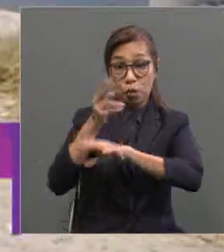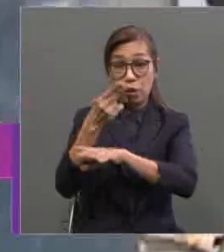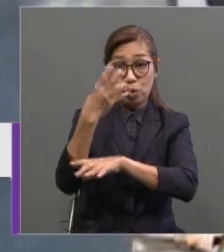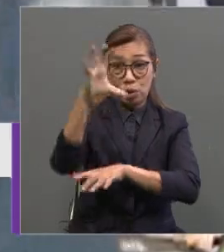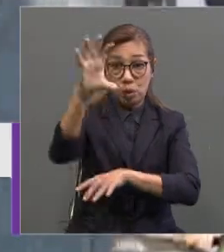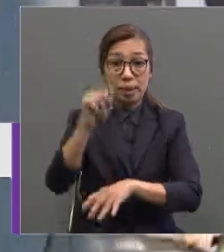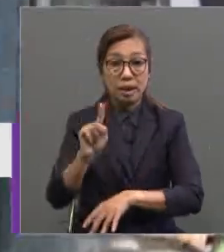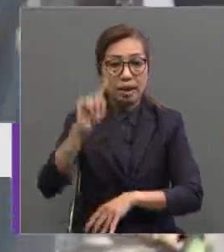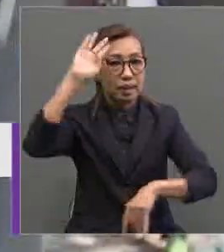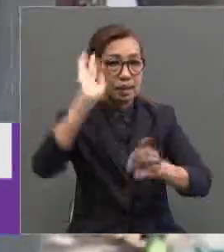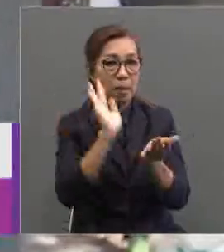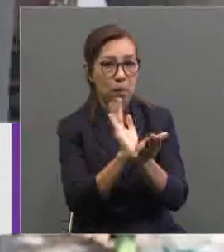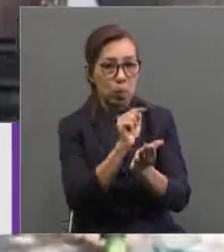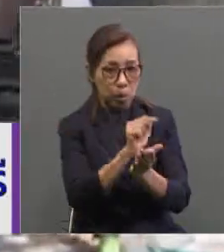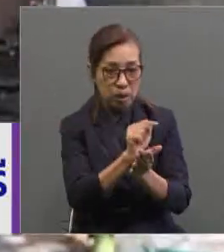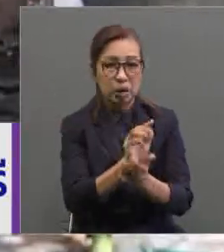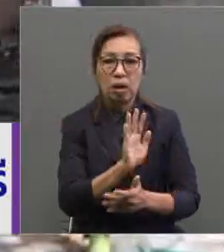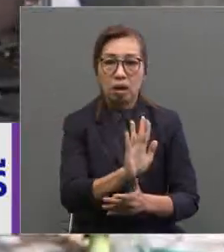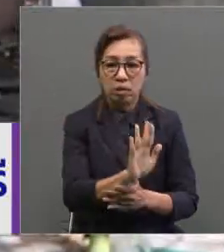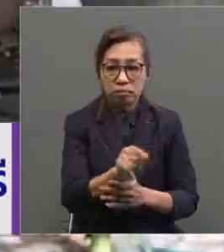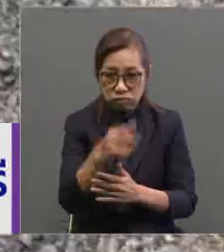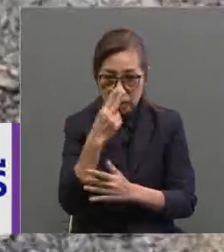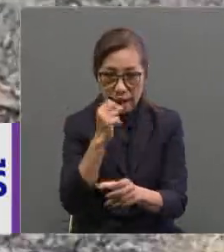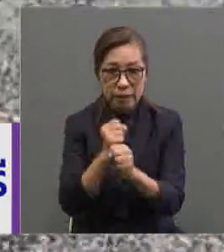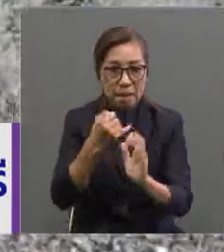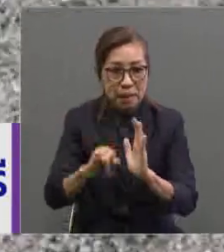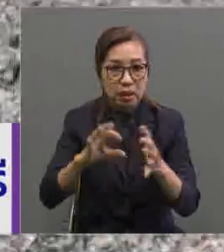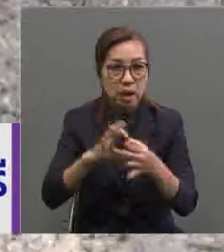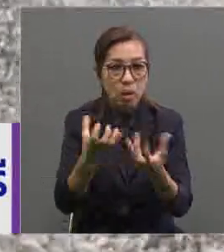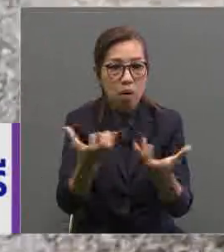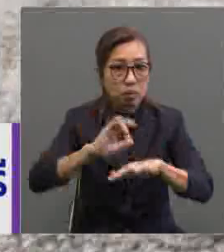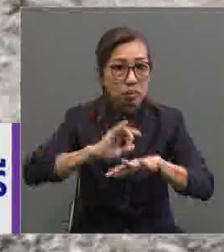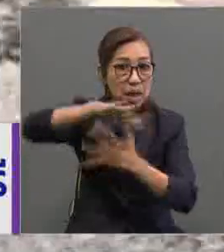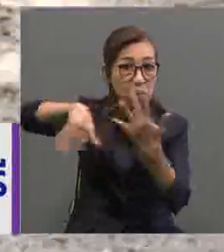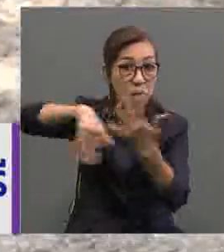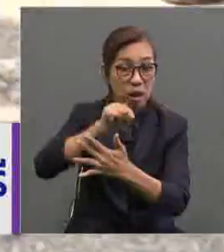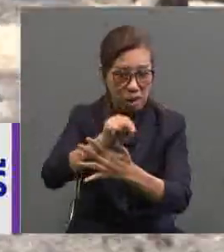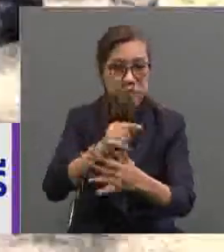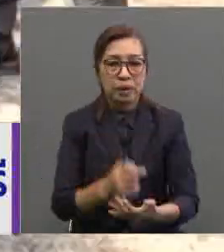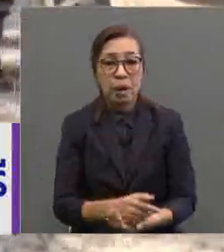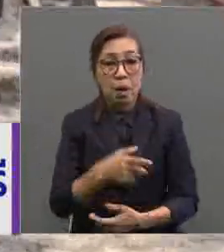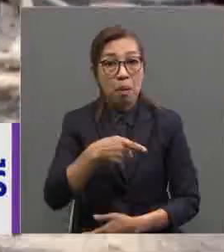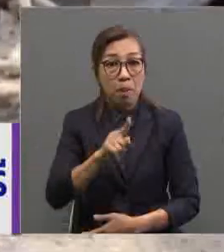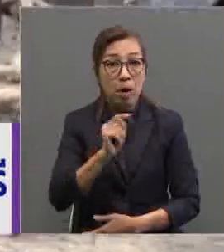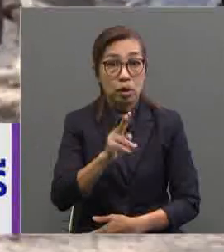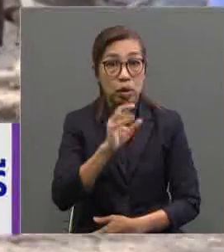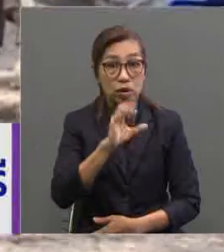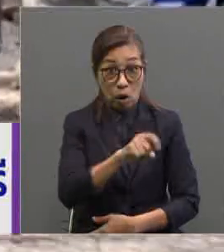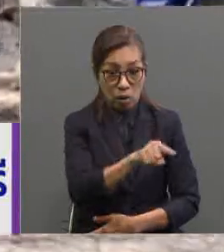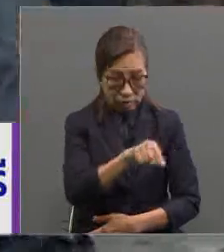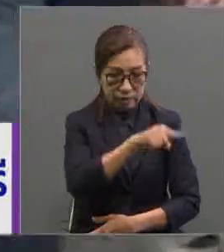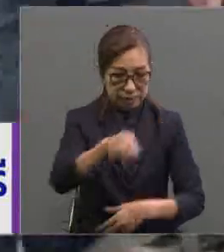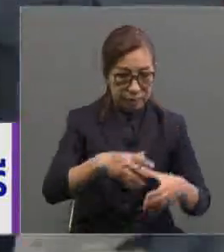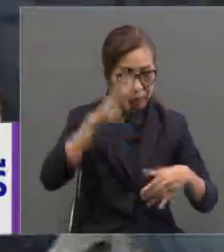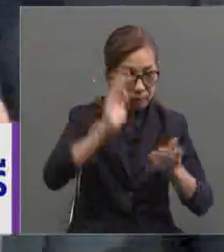โดยทางตำรวจค่ะบังคับการปราบปรามการกระทำความผิดเกี่ยวกับทรัพยากรธรรมชาติและสิ่งแวดล้อมเนี่ยเขาก็จะนำเจ้าหน้าที่เนี่ย